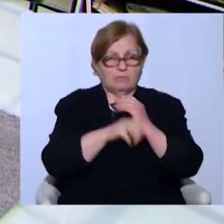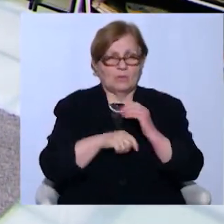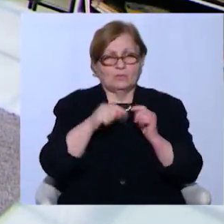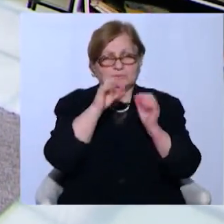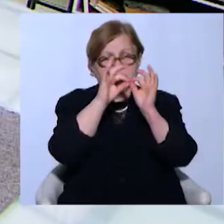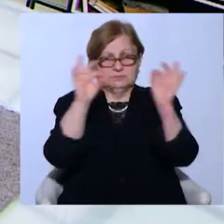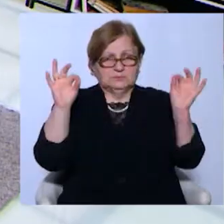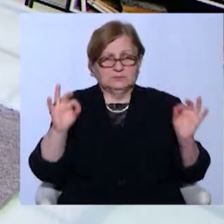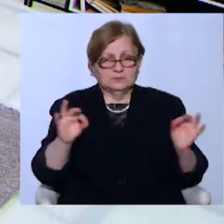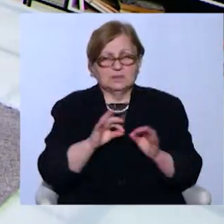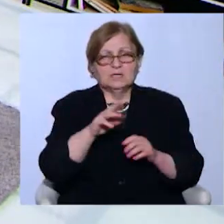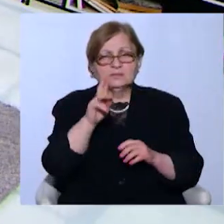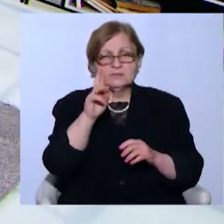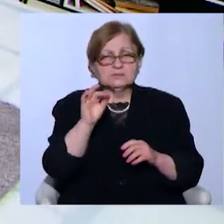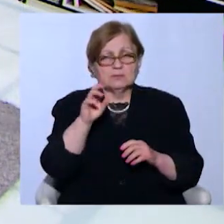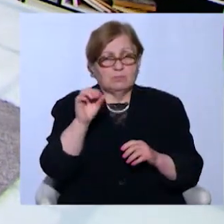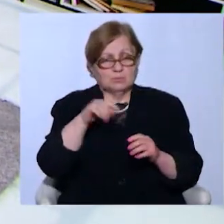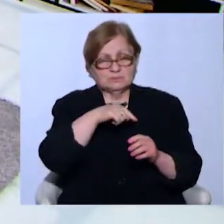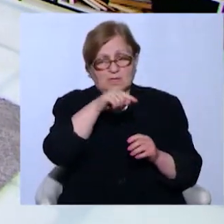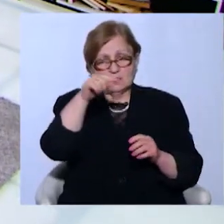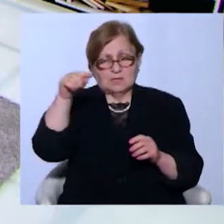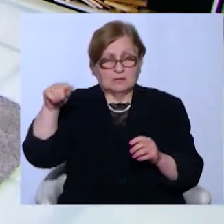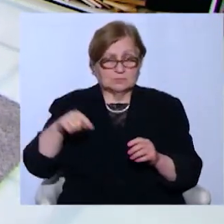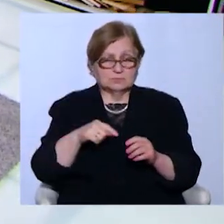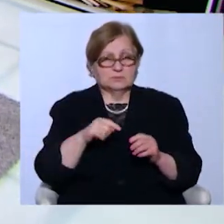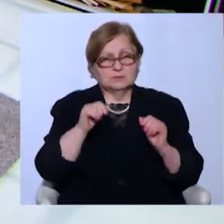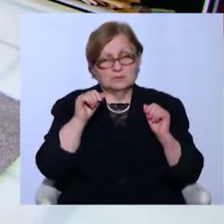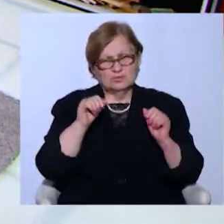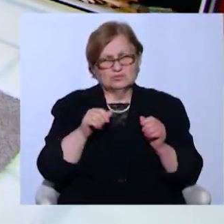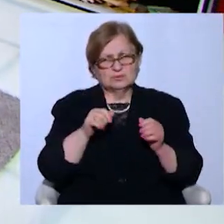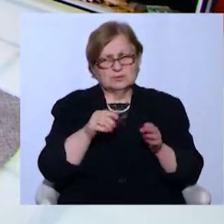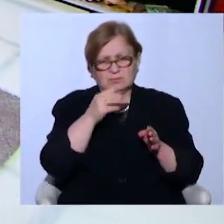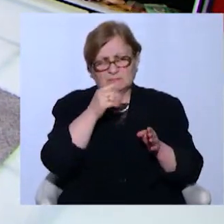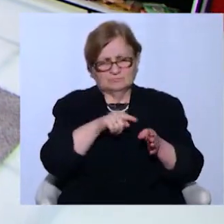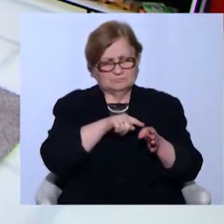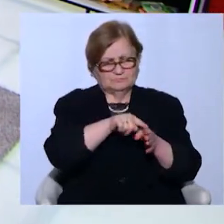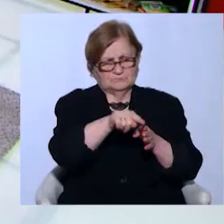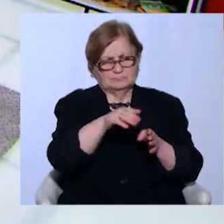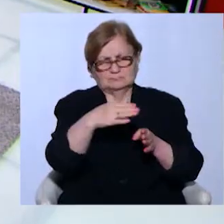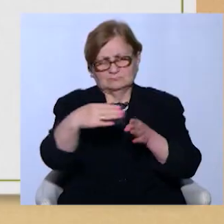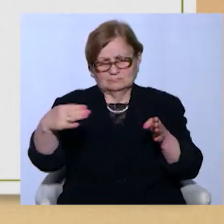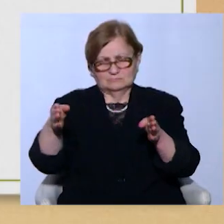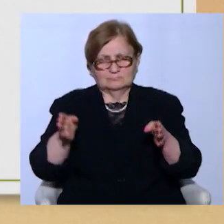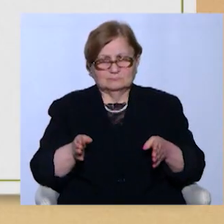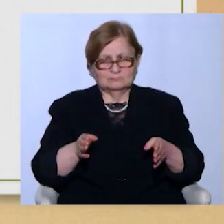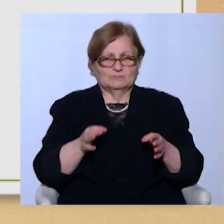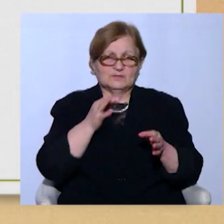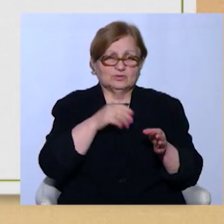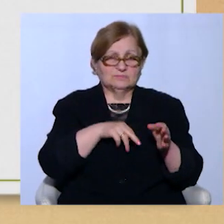წიბოზე და ისე მივიდეს ბეწერტილში. ან შეიძლება წახნაგის დიაგონალზე გადაადგილდეს და შემდეგ